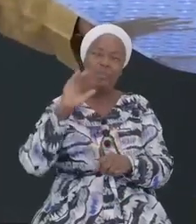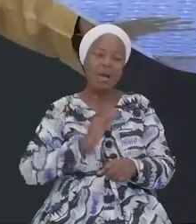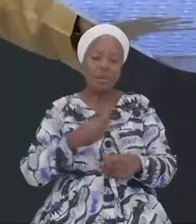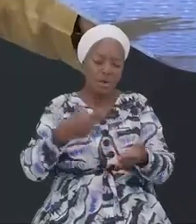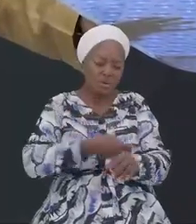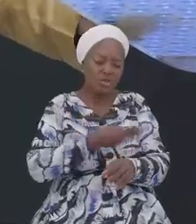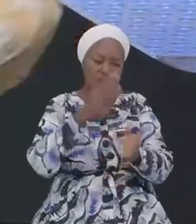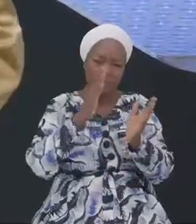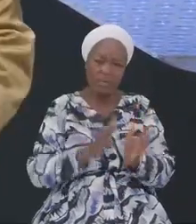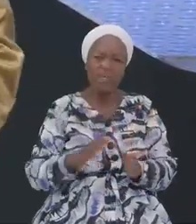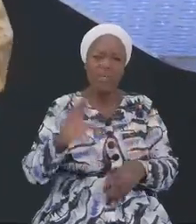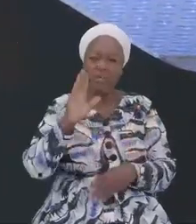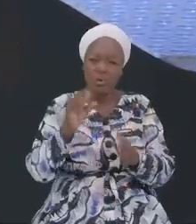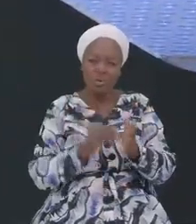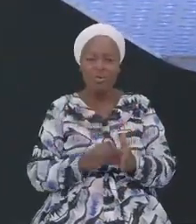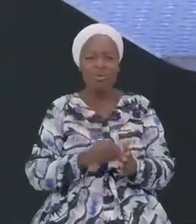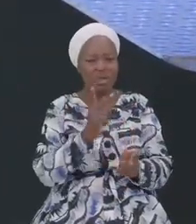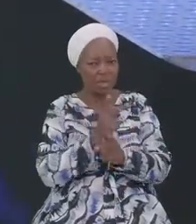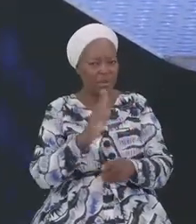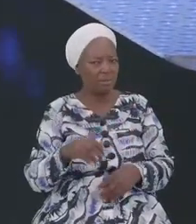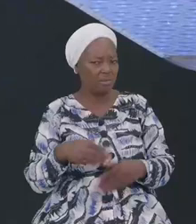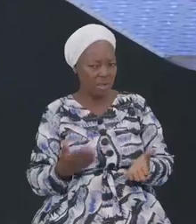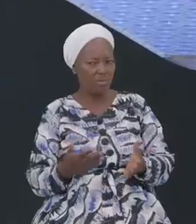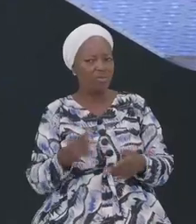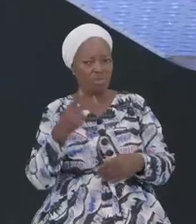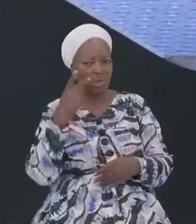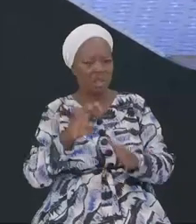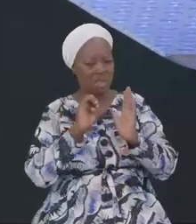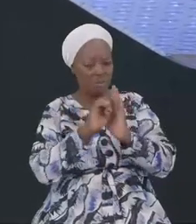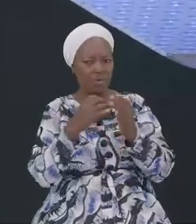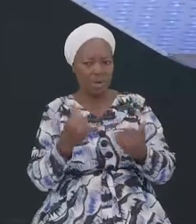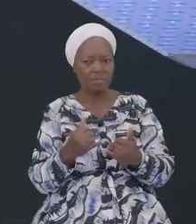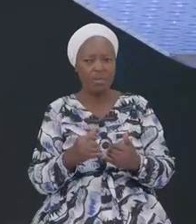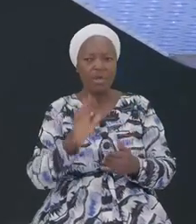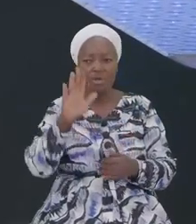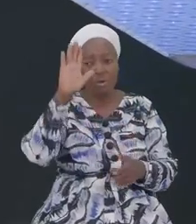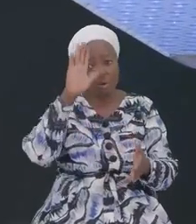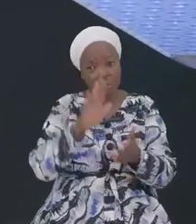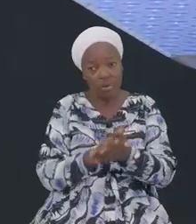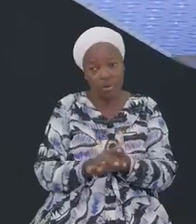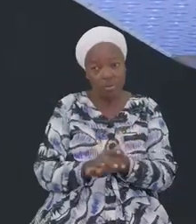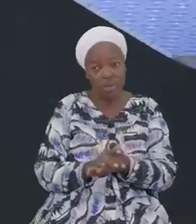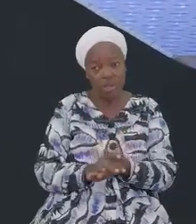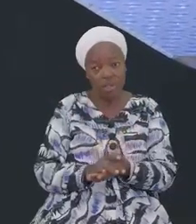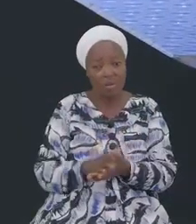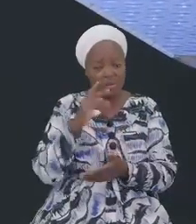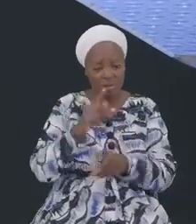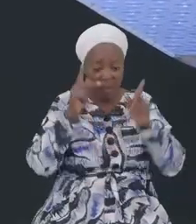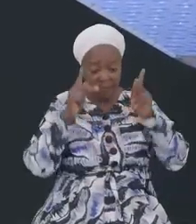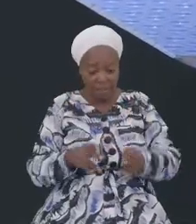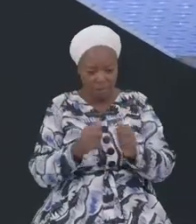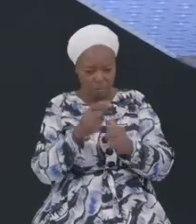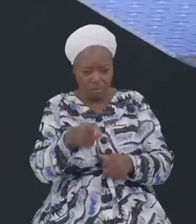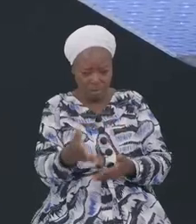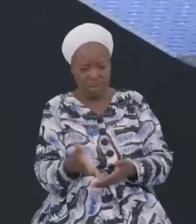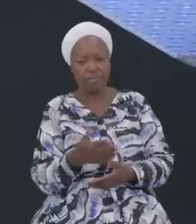votre retraite. Tu as fait de lui ta retraite, ton refuge. Supposons que ta femme et ton mari est